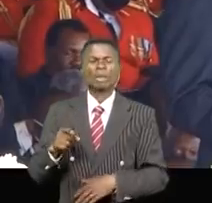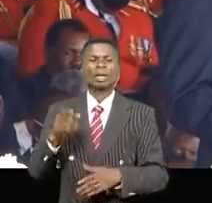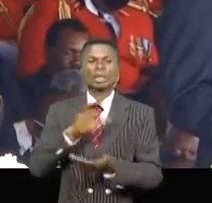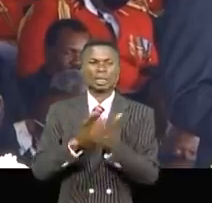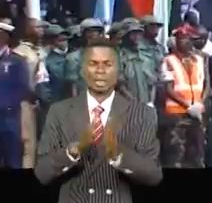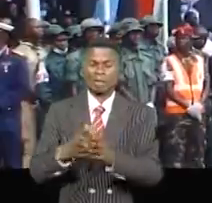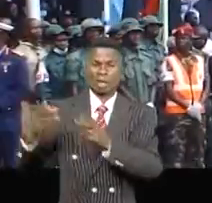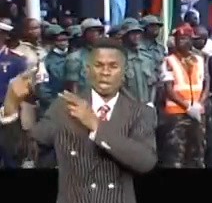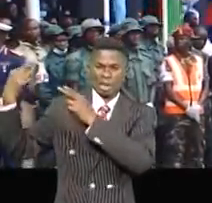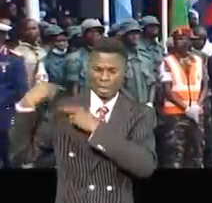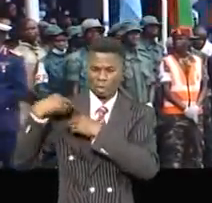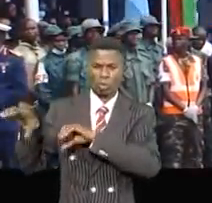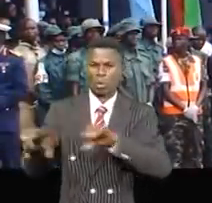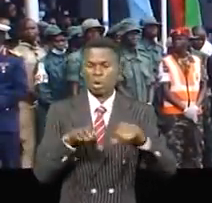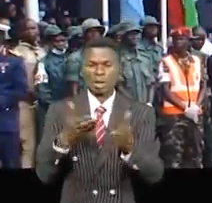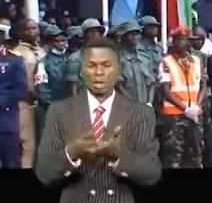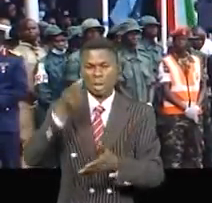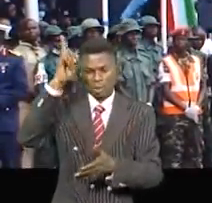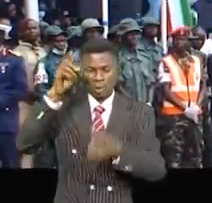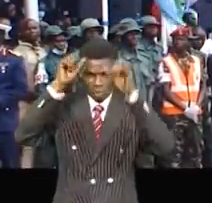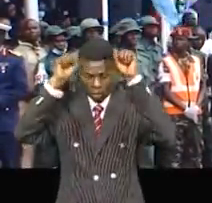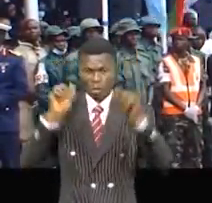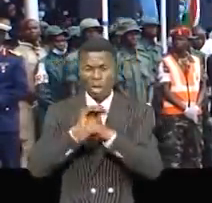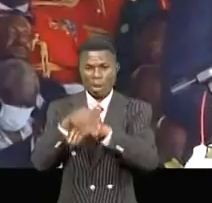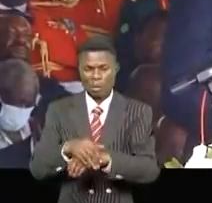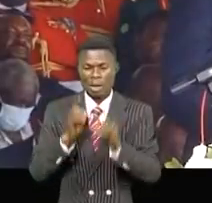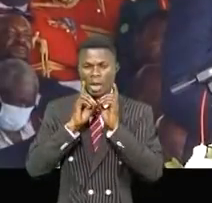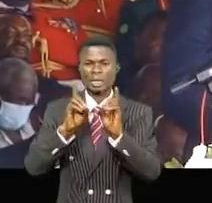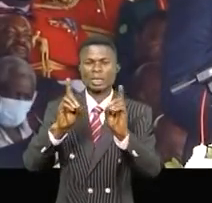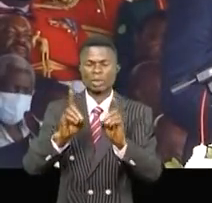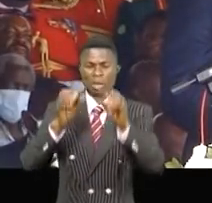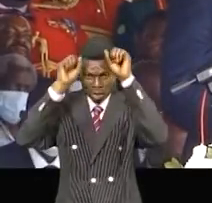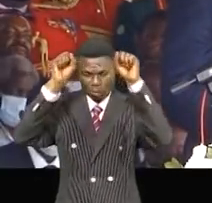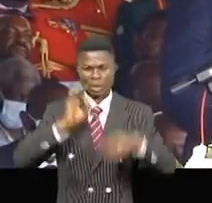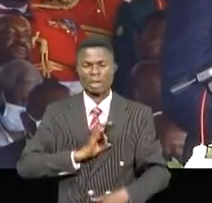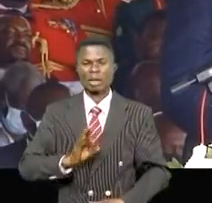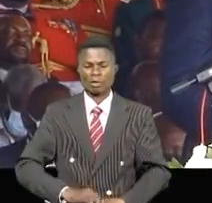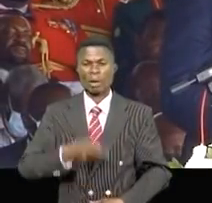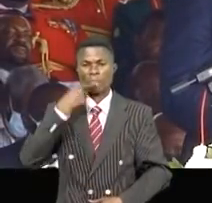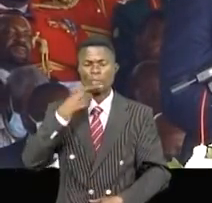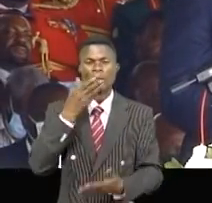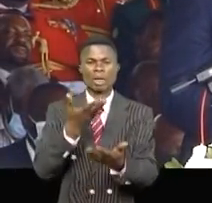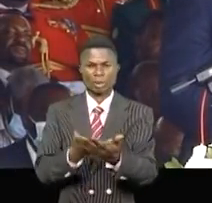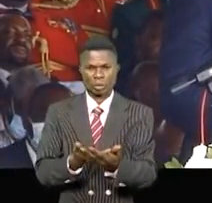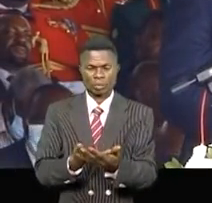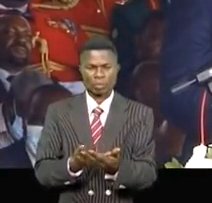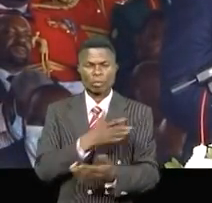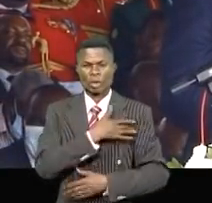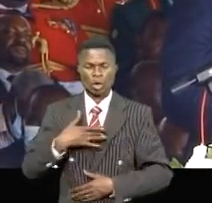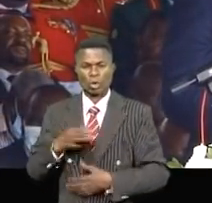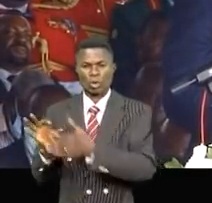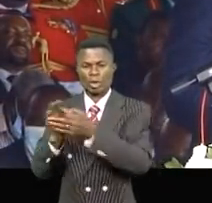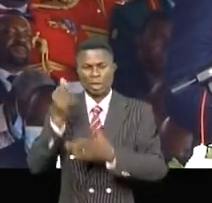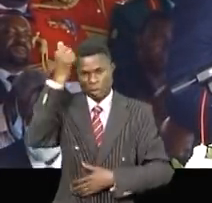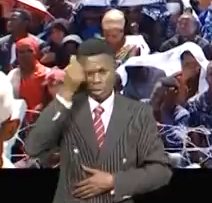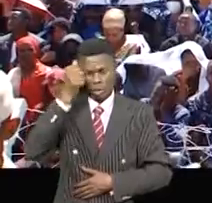de cérémonie. Premier chef d'État à prendre la parole, le président Félix-Antoine Tshisekedi Tshilombo a, au nom de l'Union africaine et